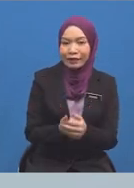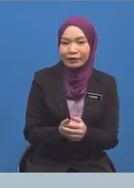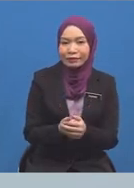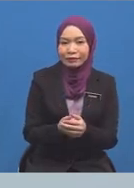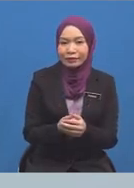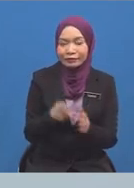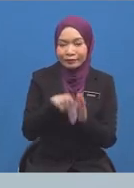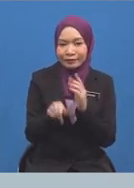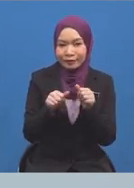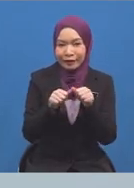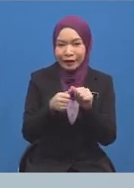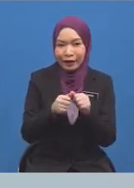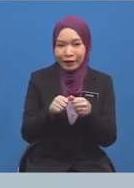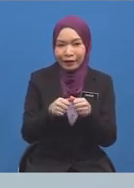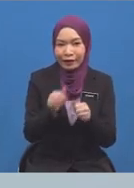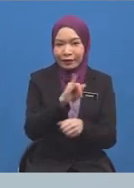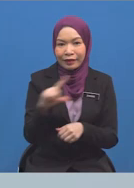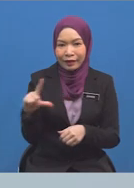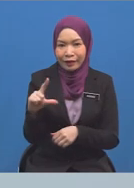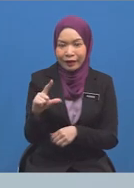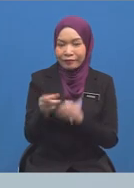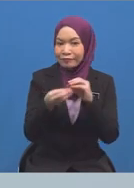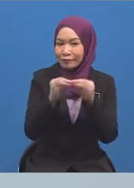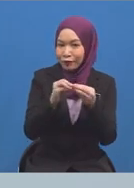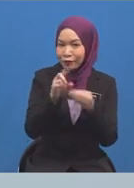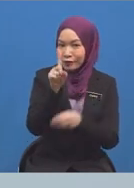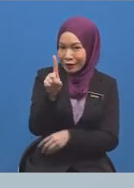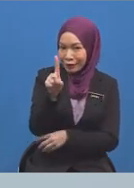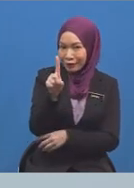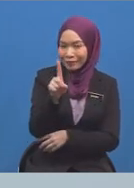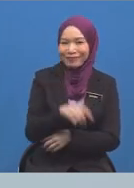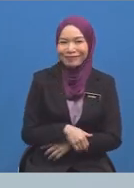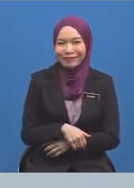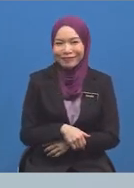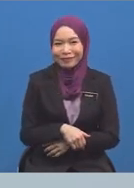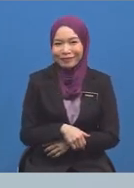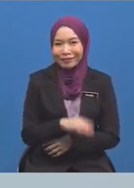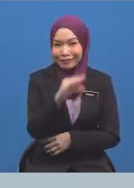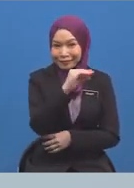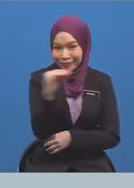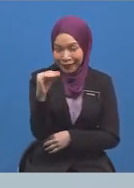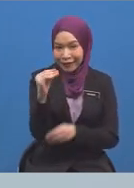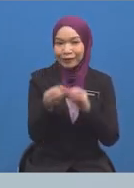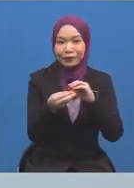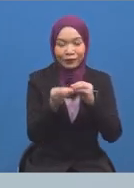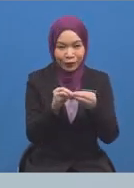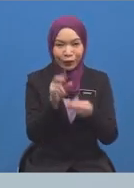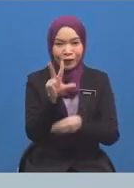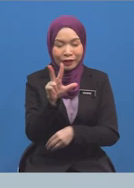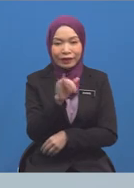merupakan nomor satu yang berada diatasku dan 3